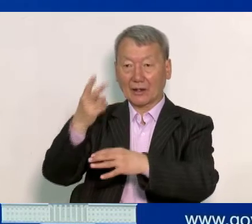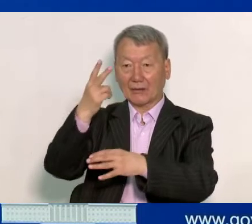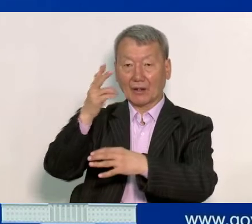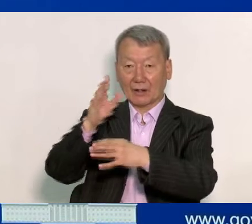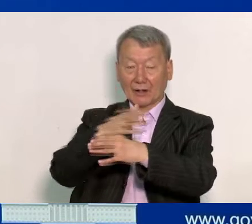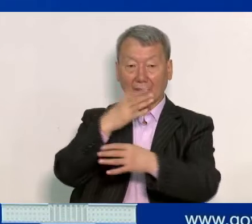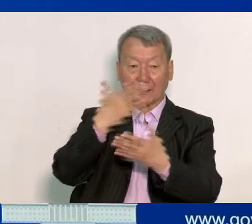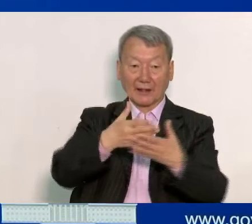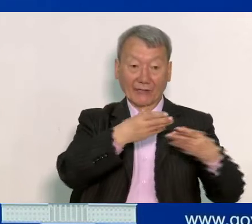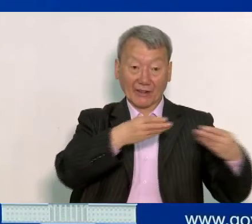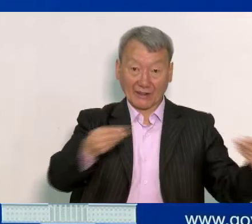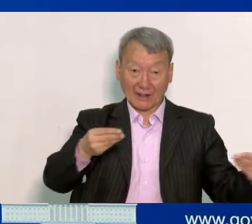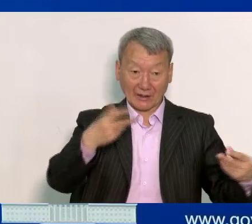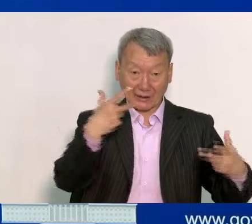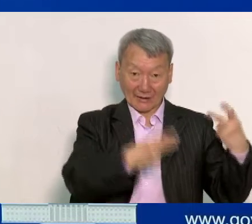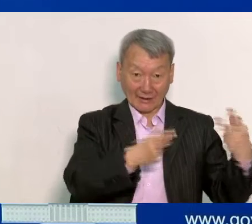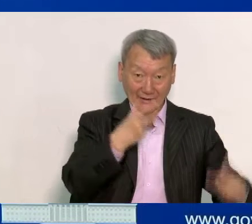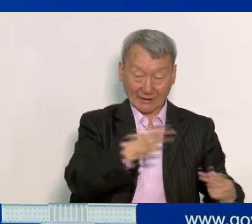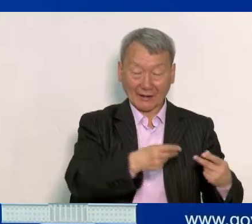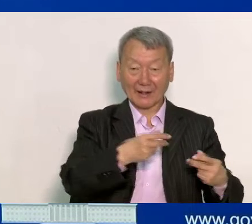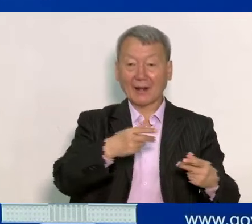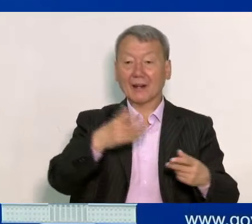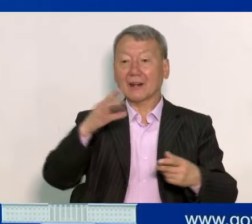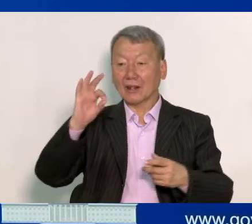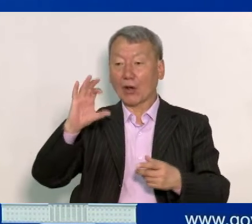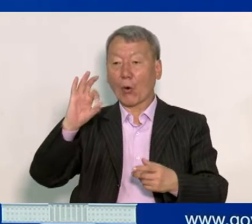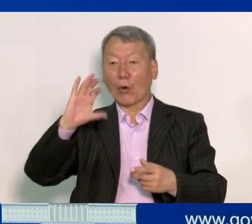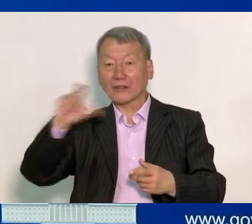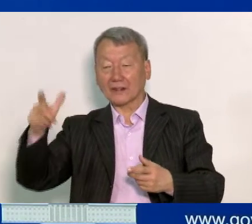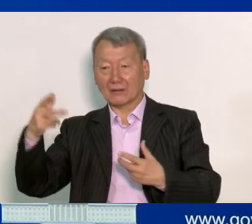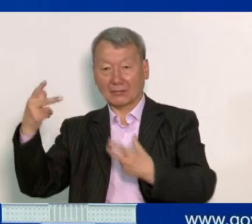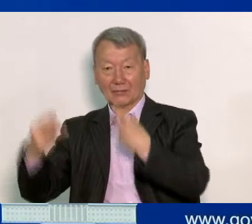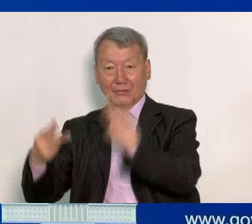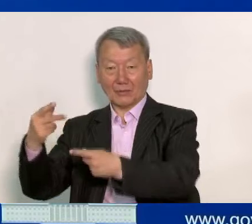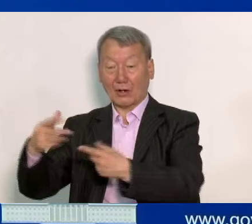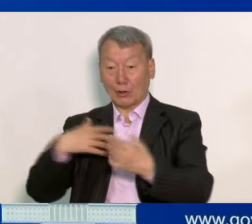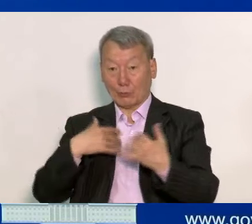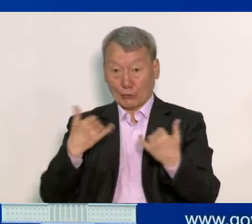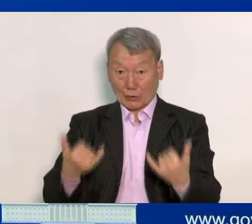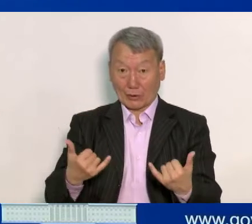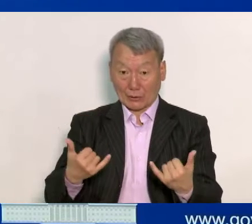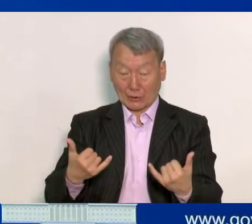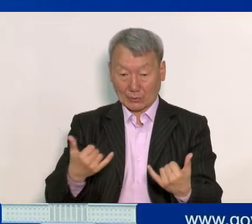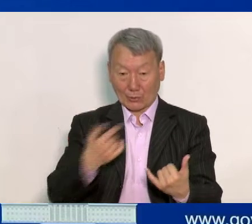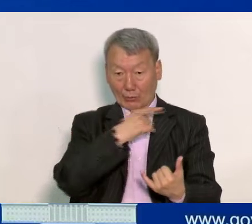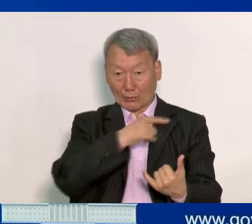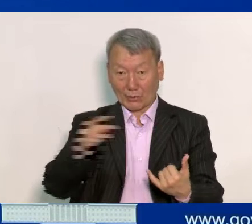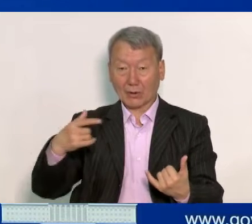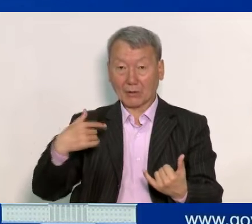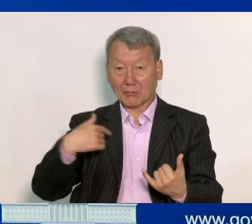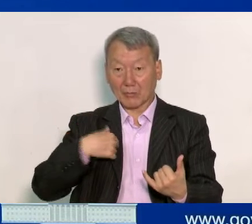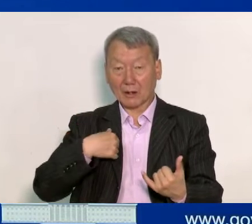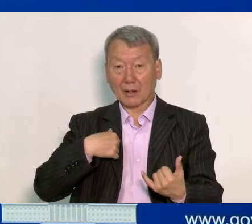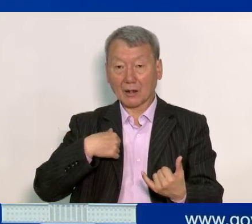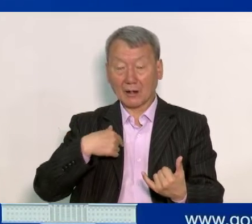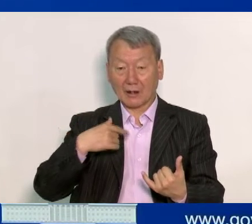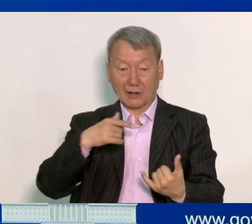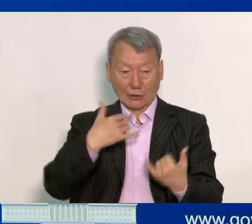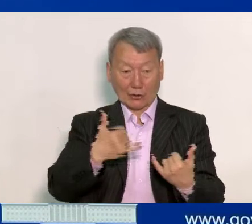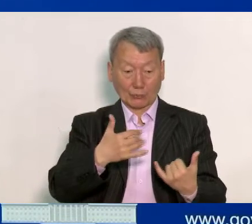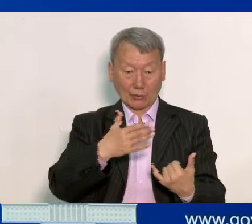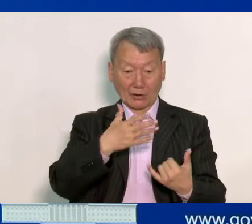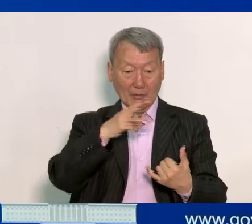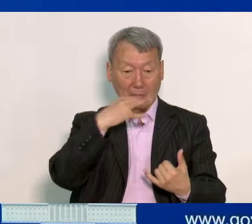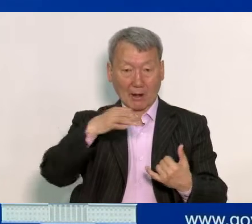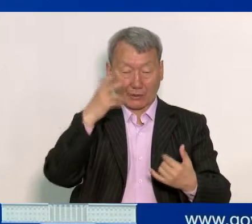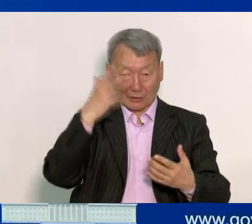части, то есть весенняя вакцинация и осенняя вакцинация. Как раз в этот период мы завершаем весеннюю